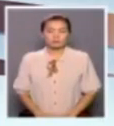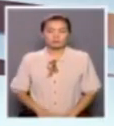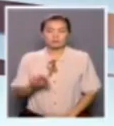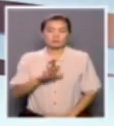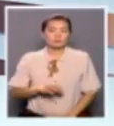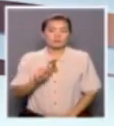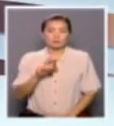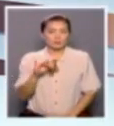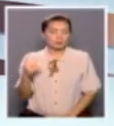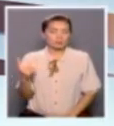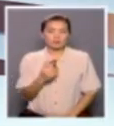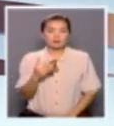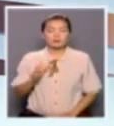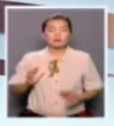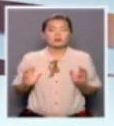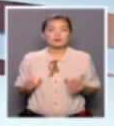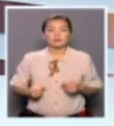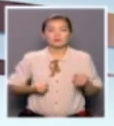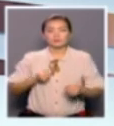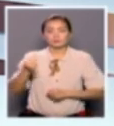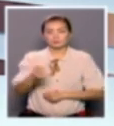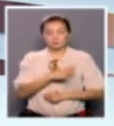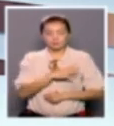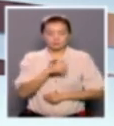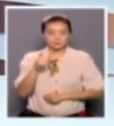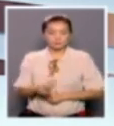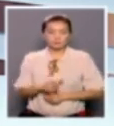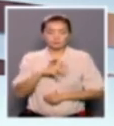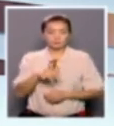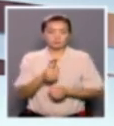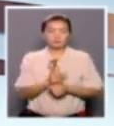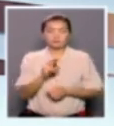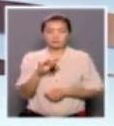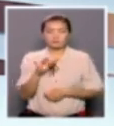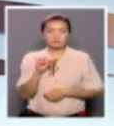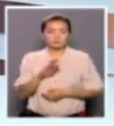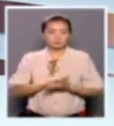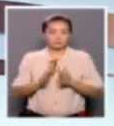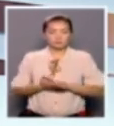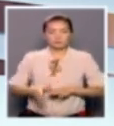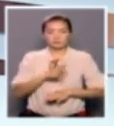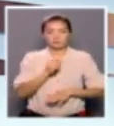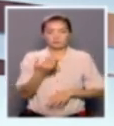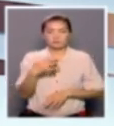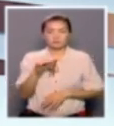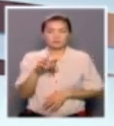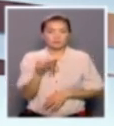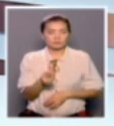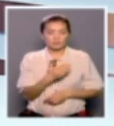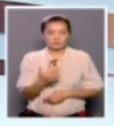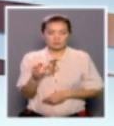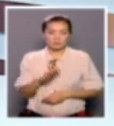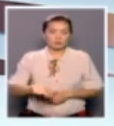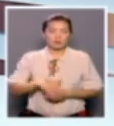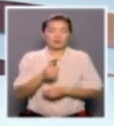Атырау облыс әкімінің бірінші орынбасары тағайындалды. Кандидатурасы президент әкімшілігімен келісілген Айдарбеков Серік Кенғанұлын